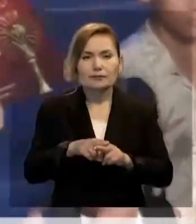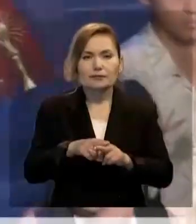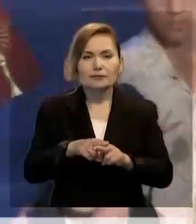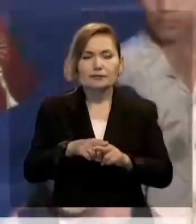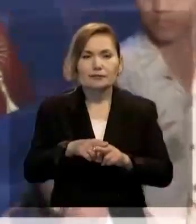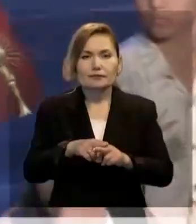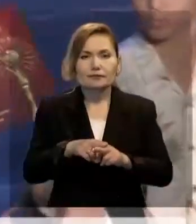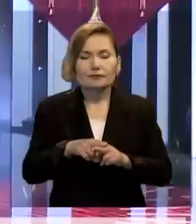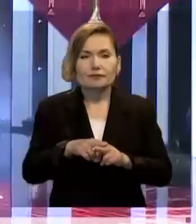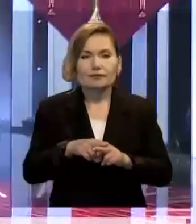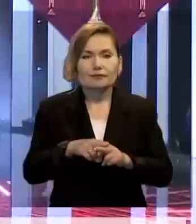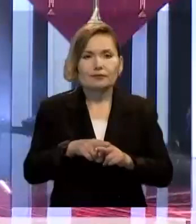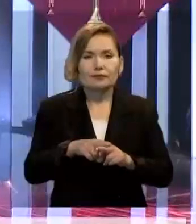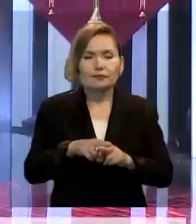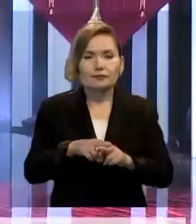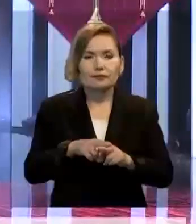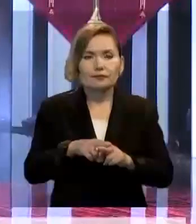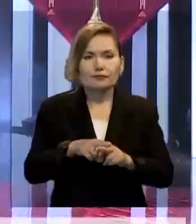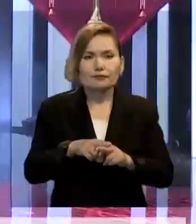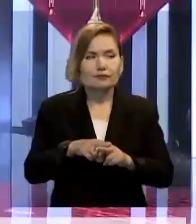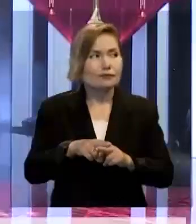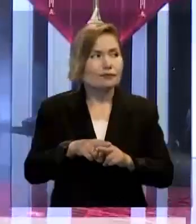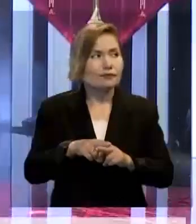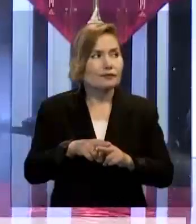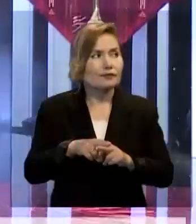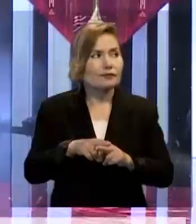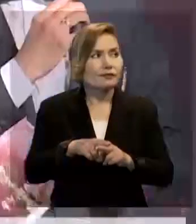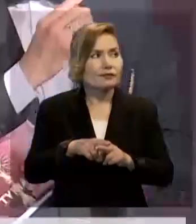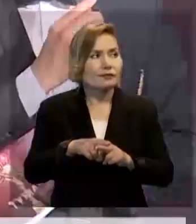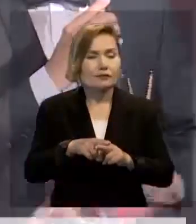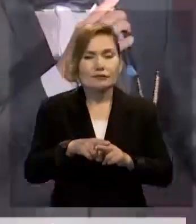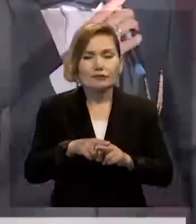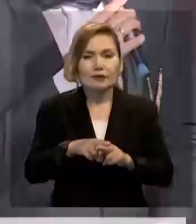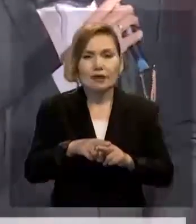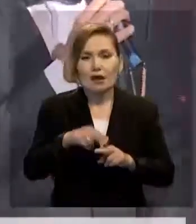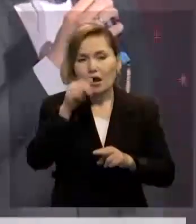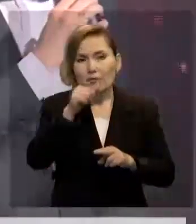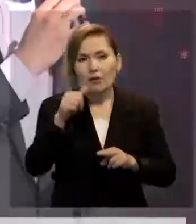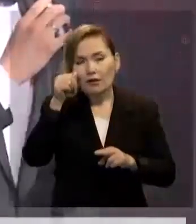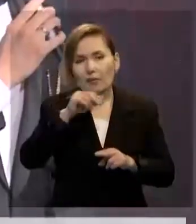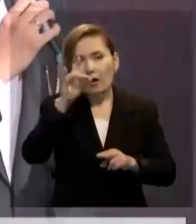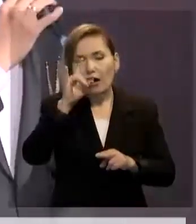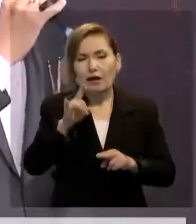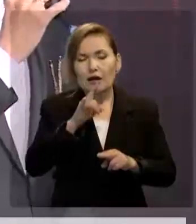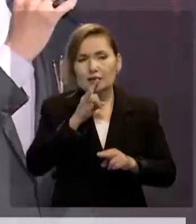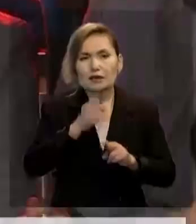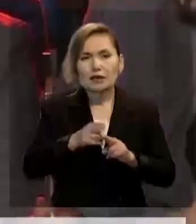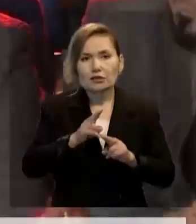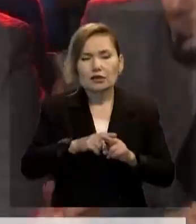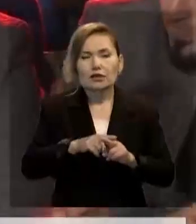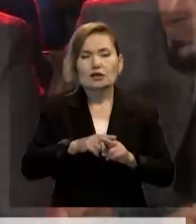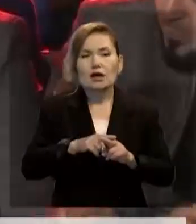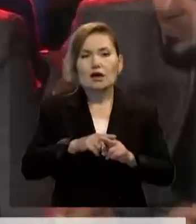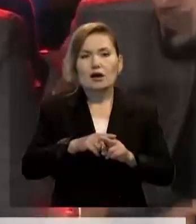мына іште бір қыжыл қалып қойды. Неге десеңіздер, бұл тренді қазақ журналистикасы қара жамылды